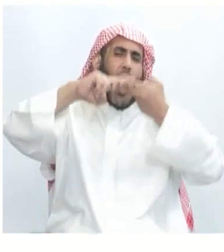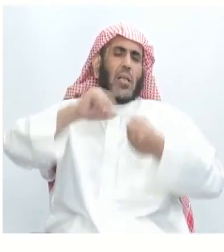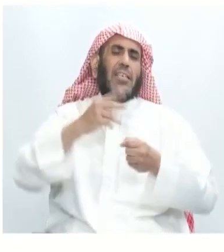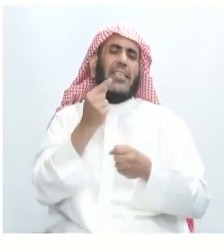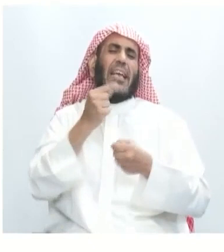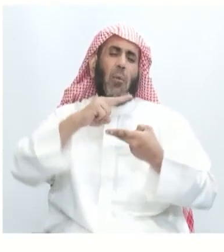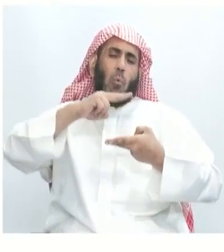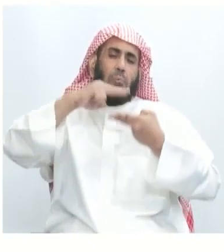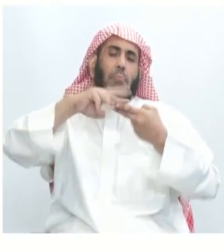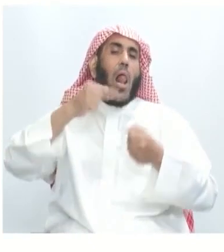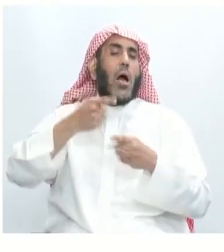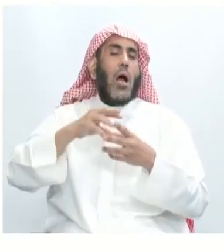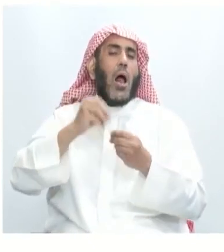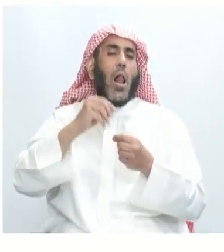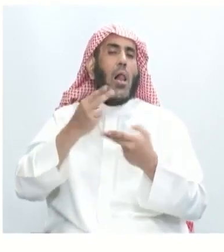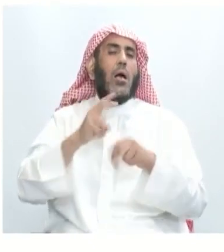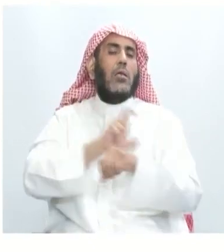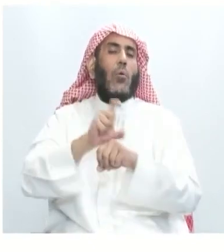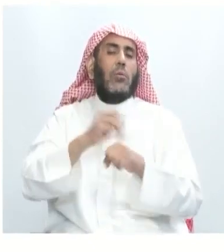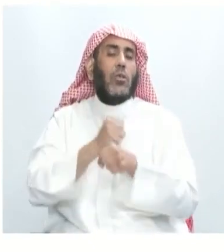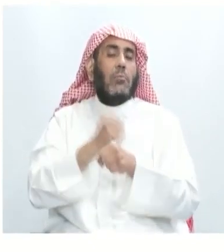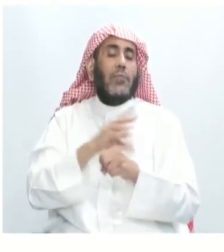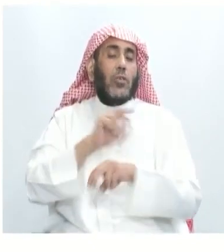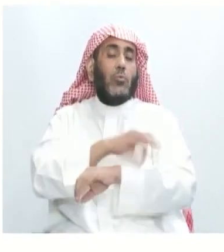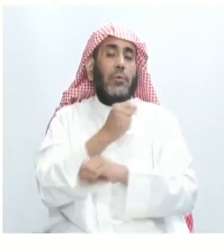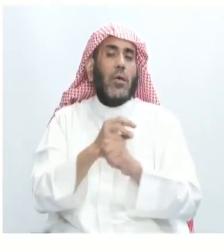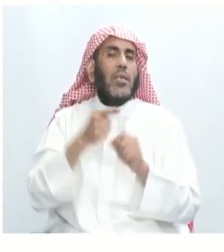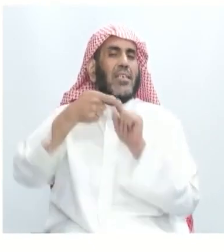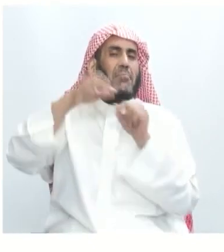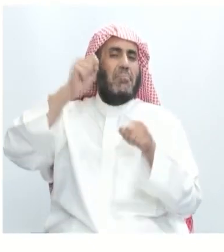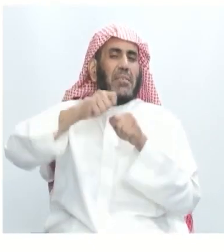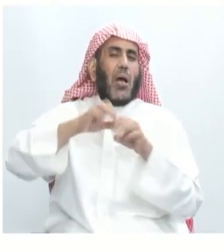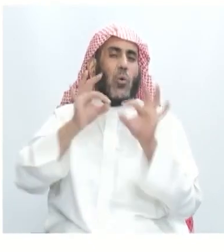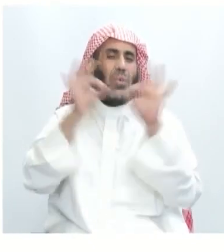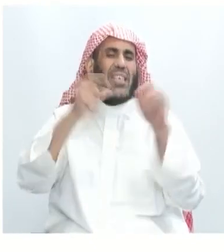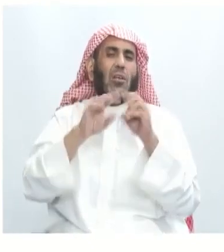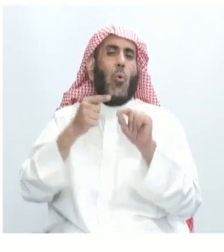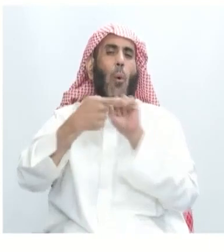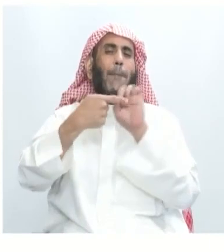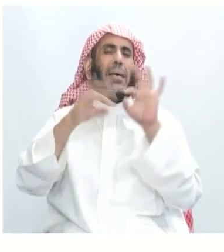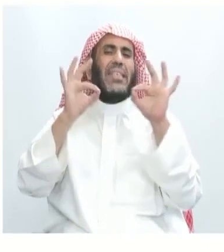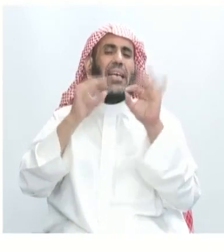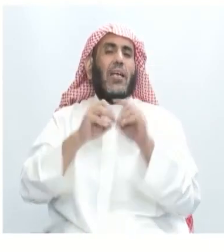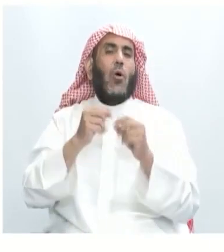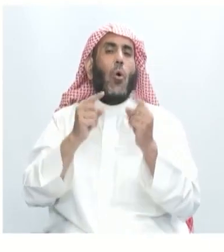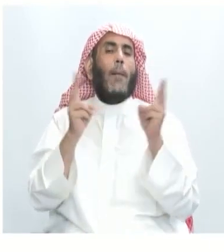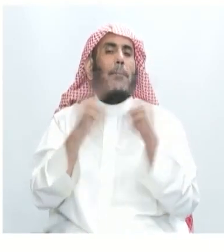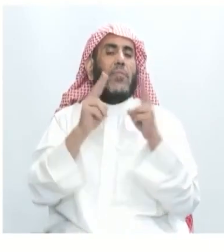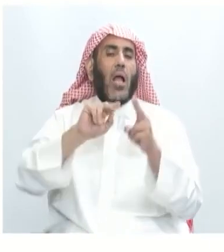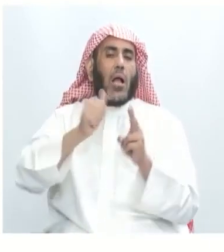صغيره ما الادوات في التجربه المستخدمه في التجربه مسمار وسلك معزول وبطاريه ومفتاح كهربائي